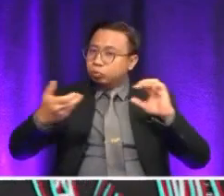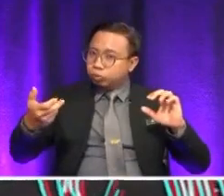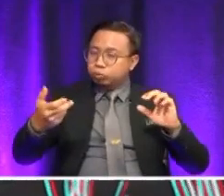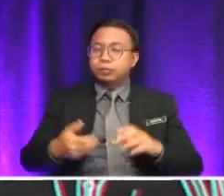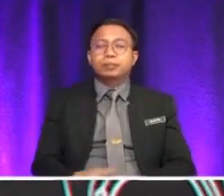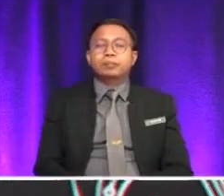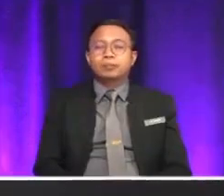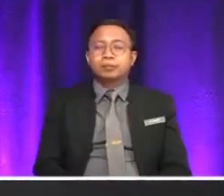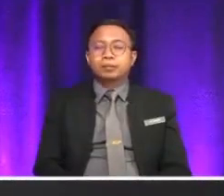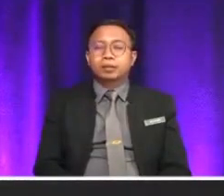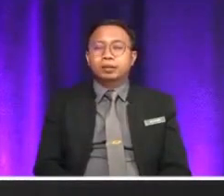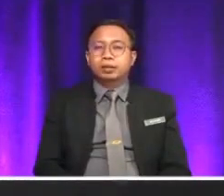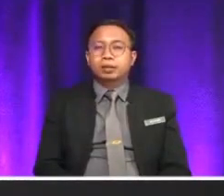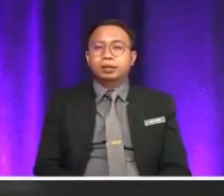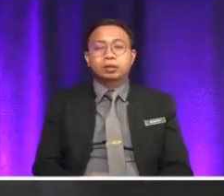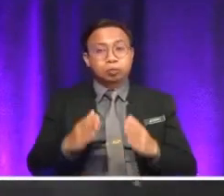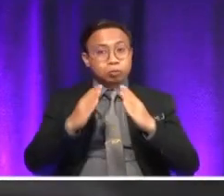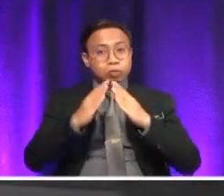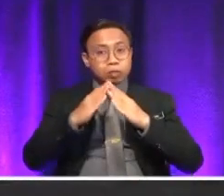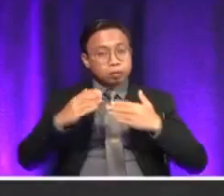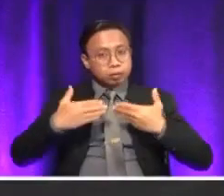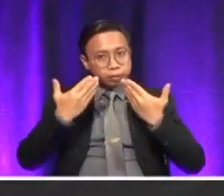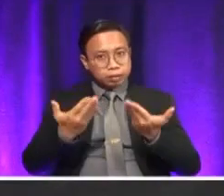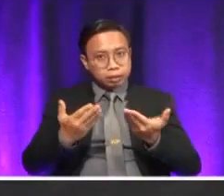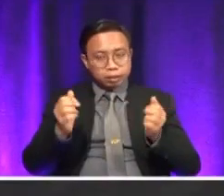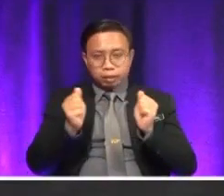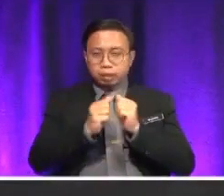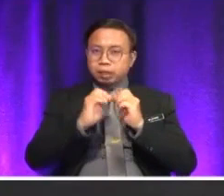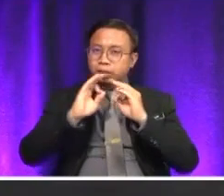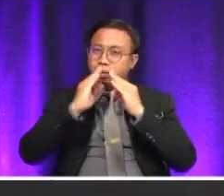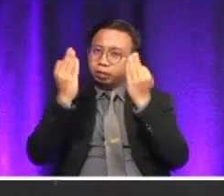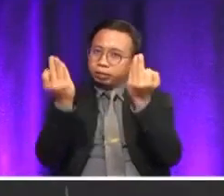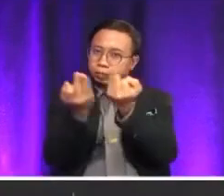Okey, Fazila dekat rumah macam mana dengan ahli keluarga?